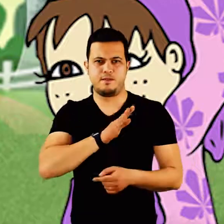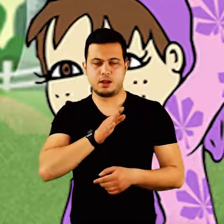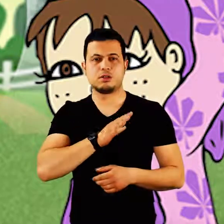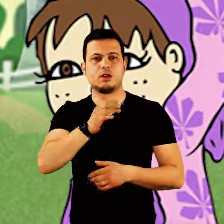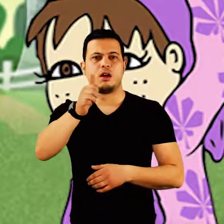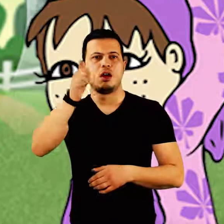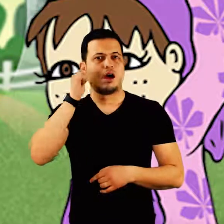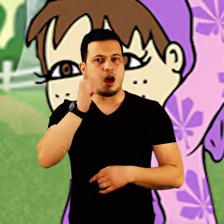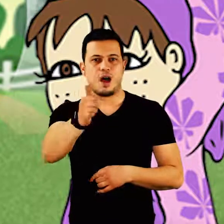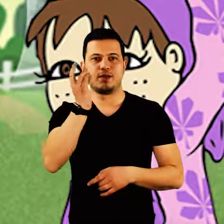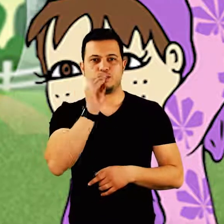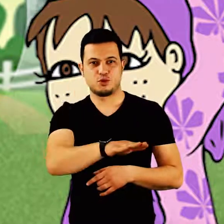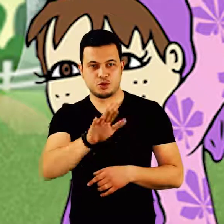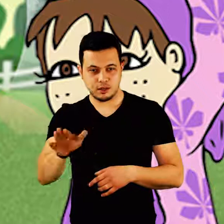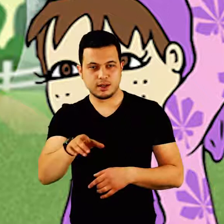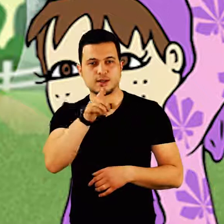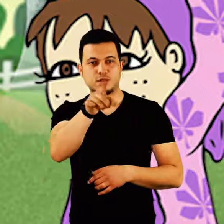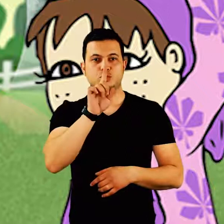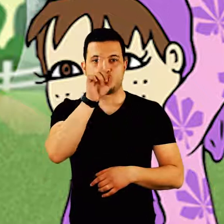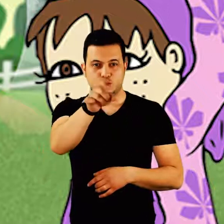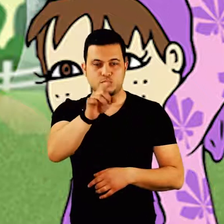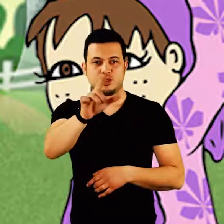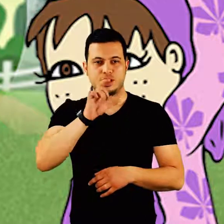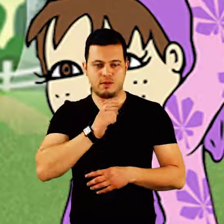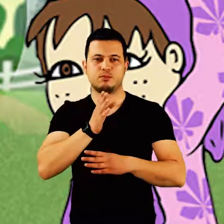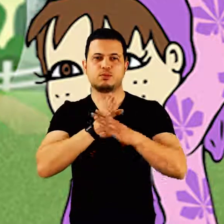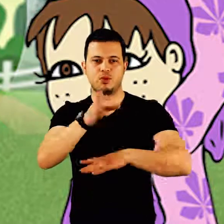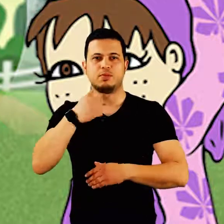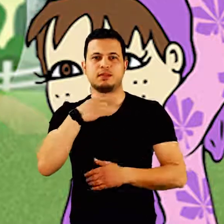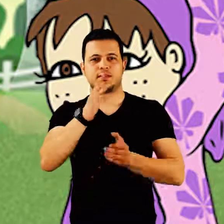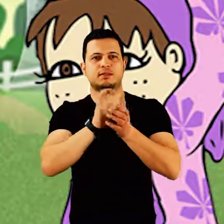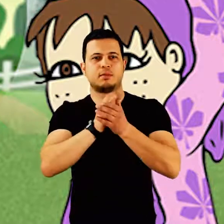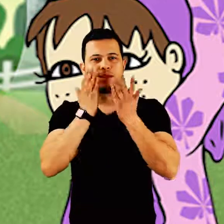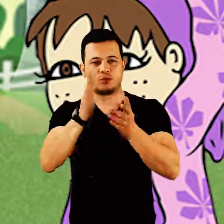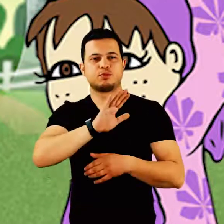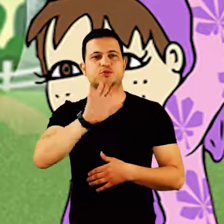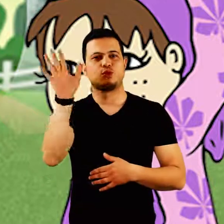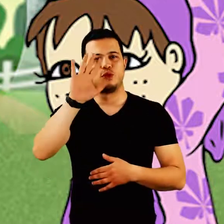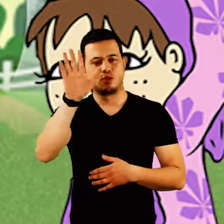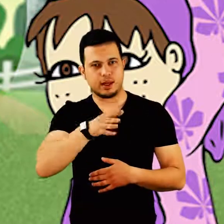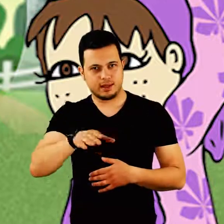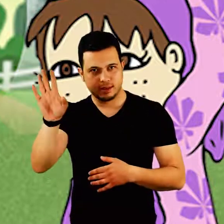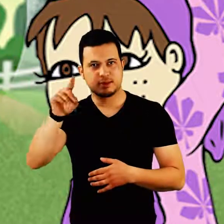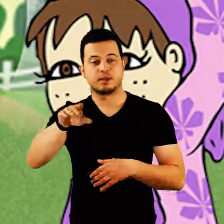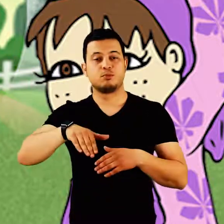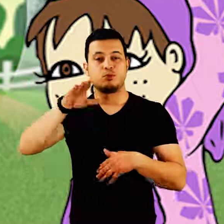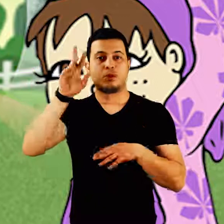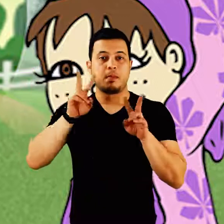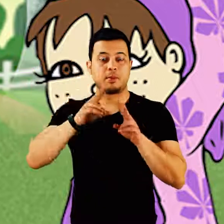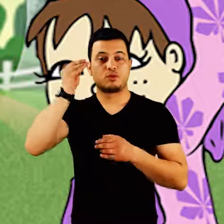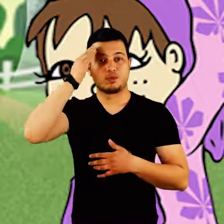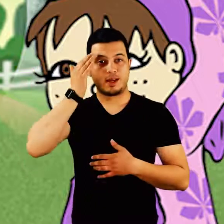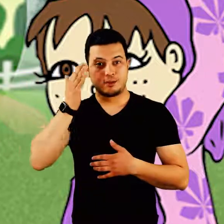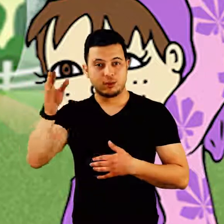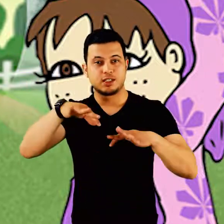size çocuklar. Bildiniz. Sizleri tebrik ediyorum. Güle güle gidin. Büyük Mehmet'e selam söyleyin.